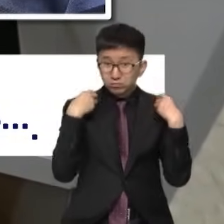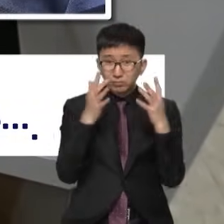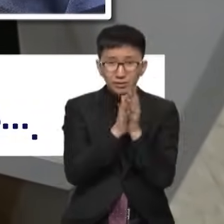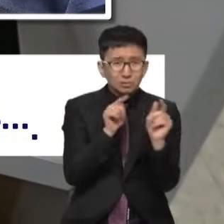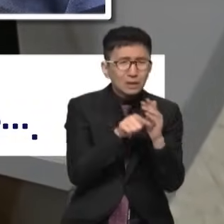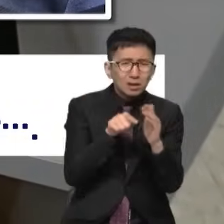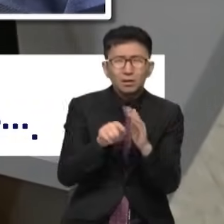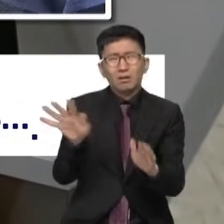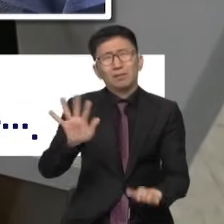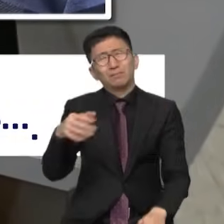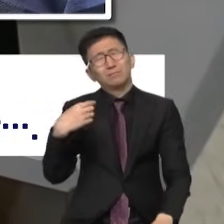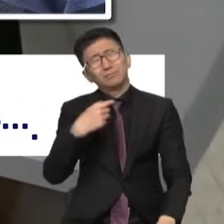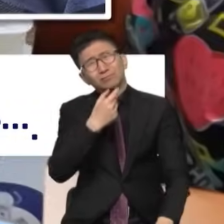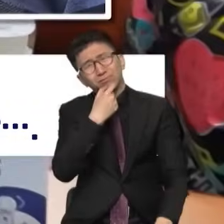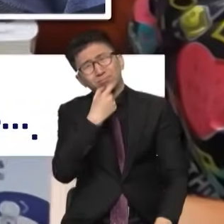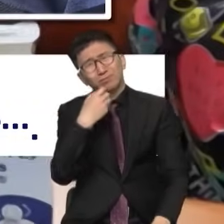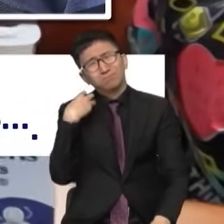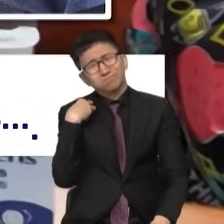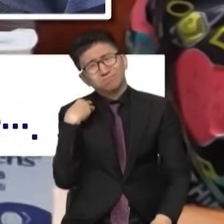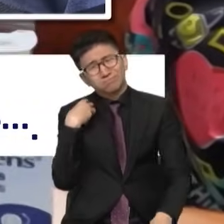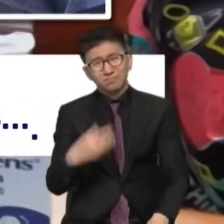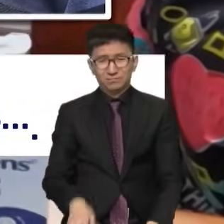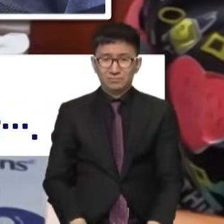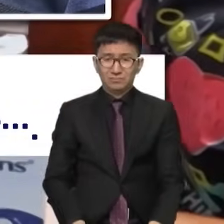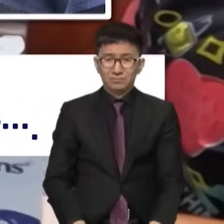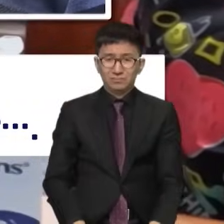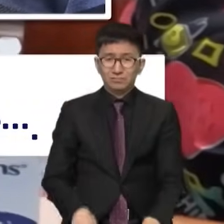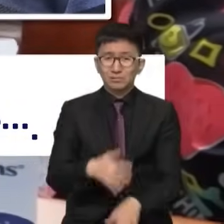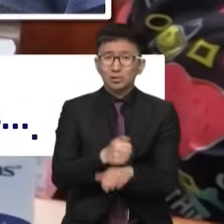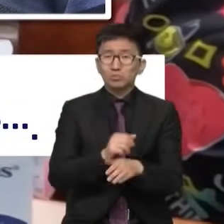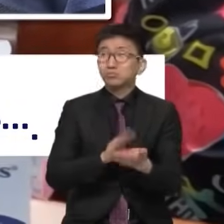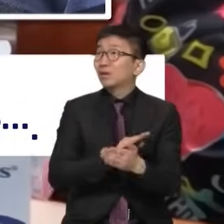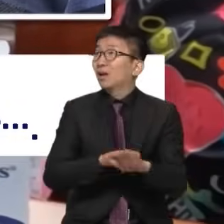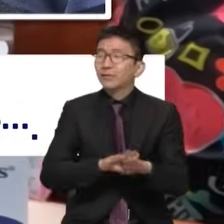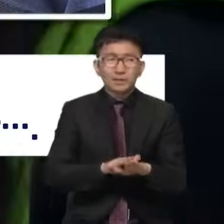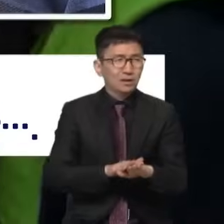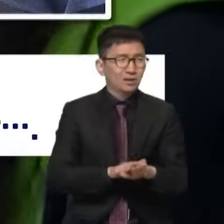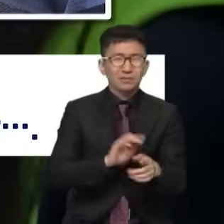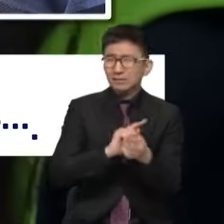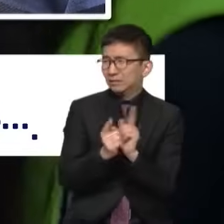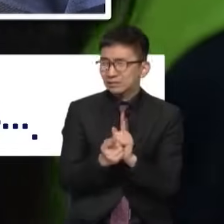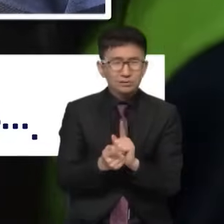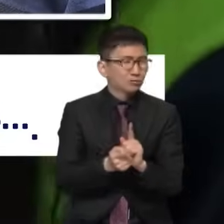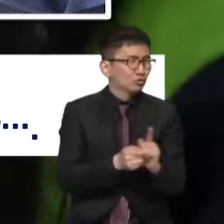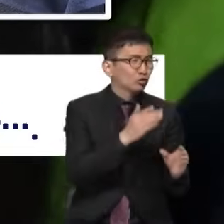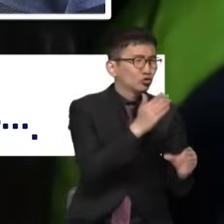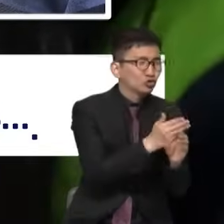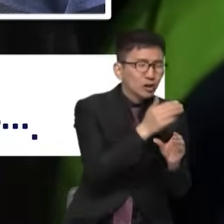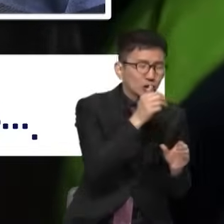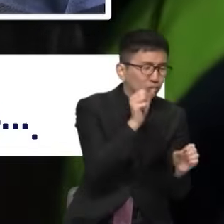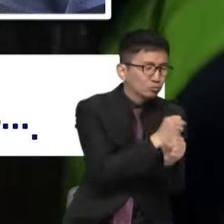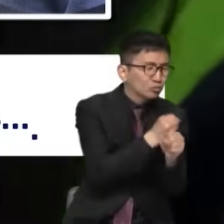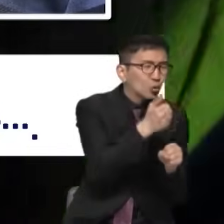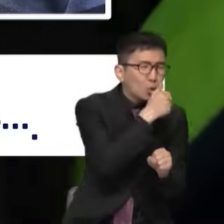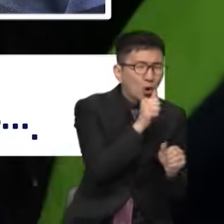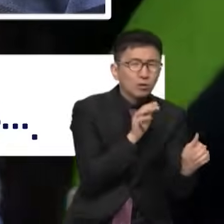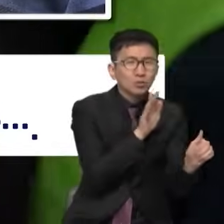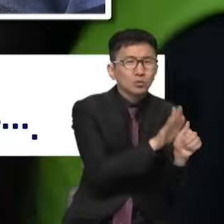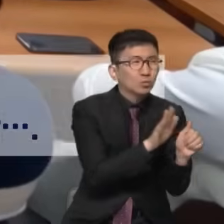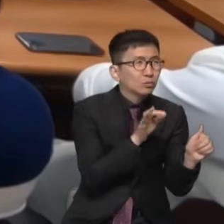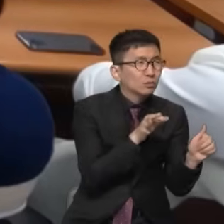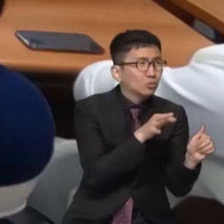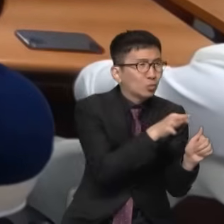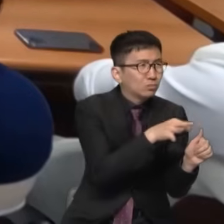꺼리기 때문에 그런 문제 해결하고 이런데 결국은 중간 날선 부르카들에 의해서